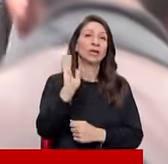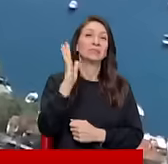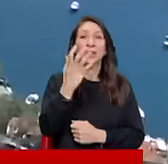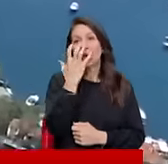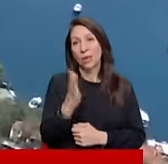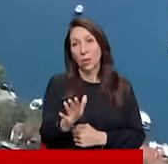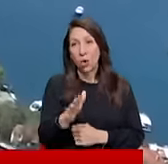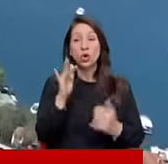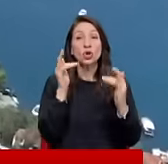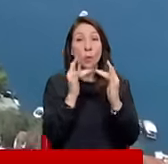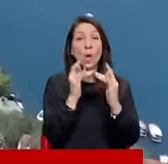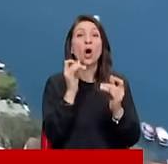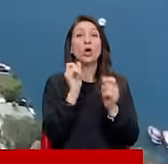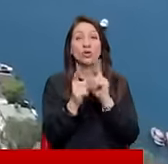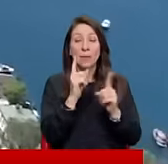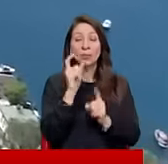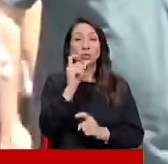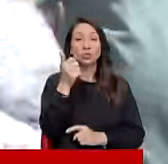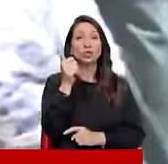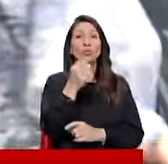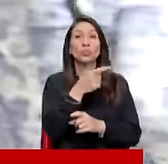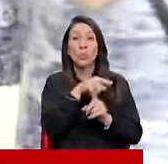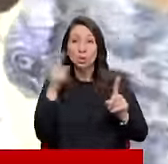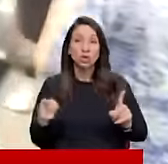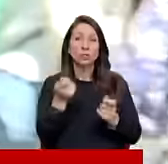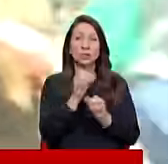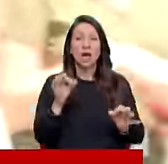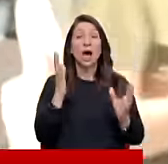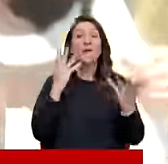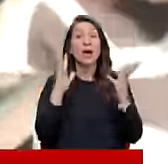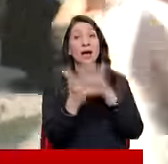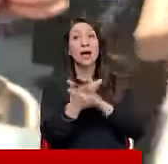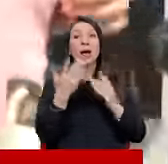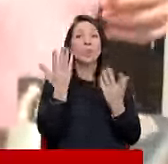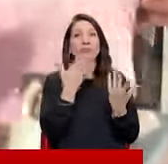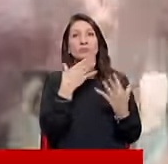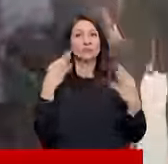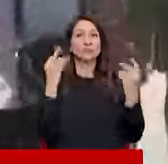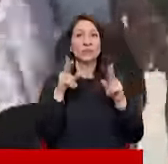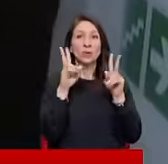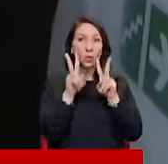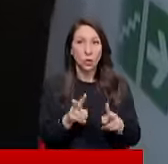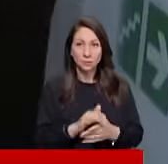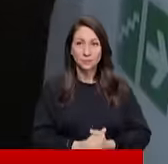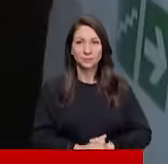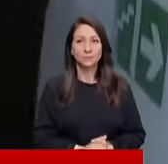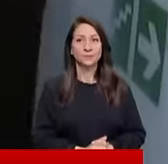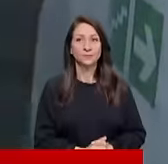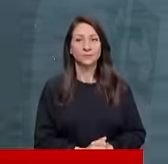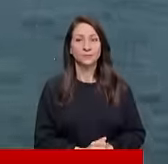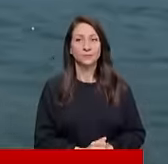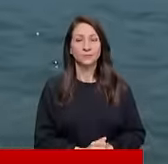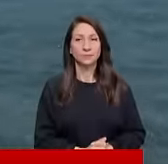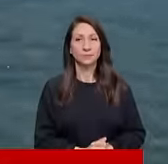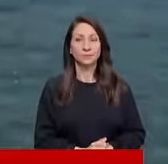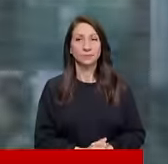olması bekleniyor. Köprü ve otoyollarda 9 gün boyunca ücretsiz olacak. Hava durumu da tatilcilerin yüzünü güldürecek gibi duruyor.